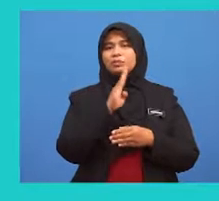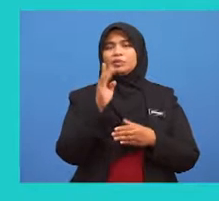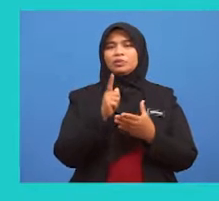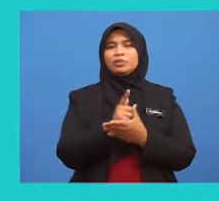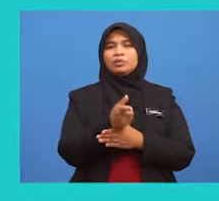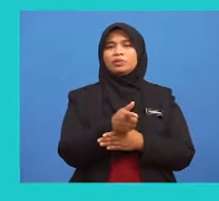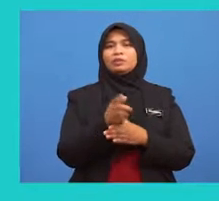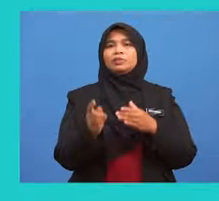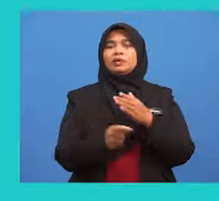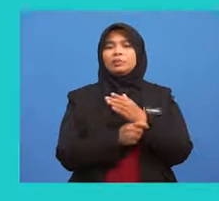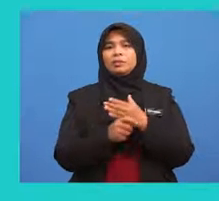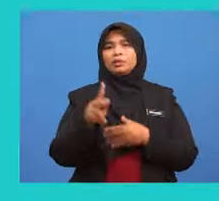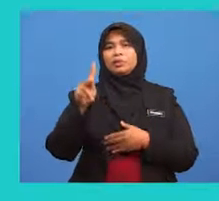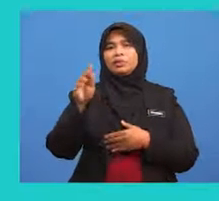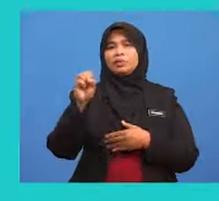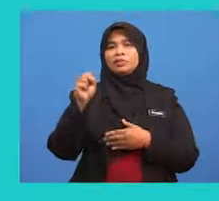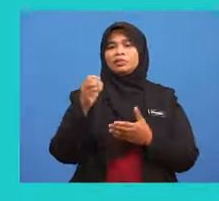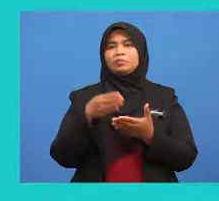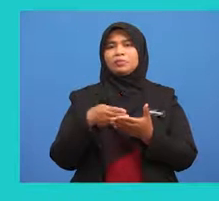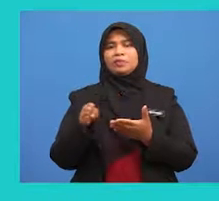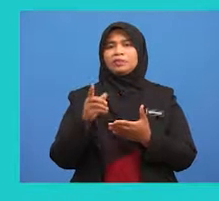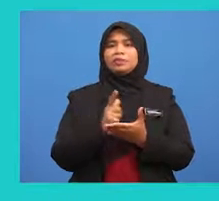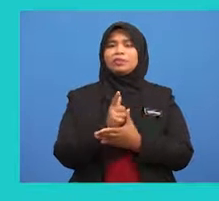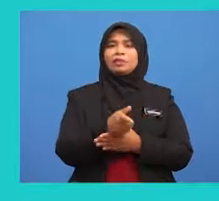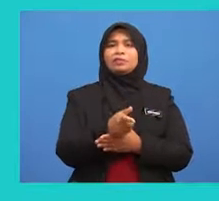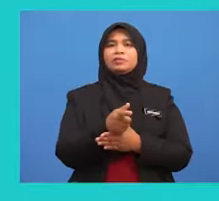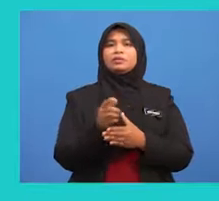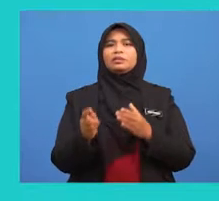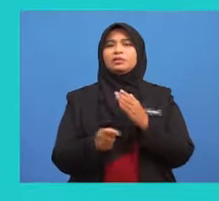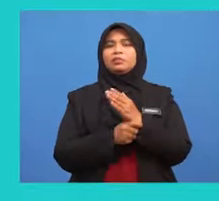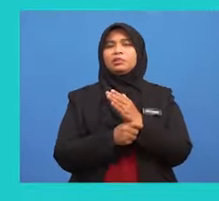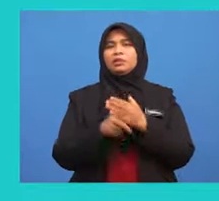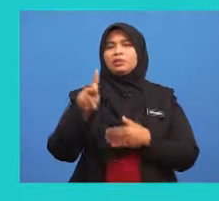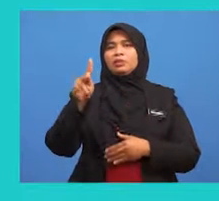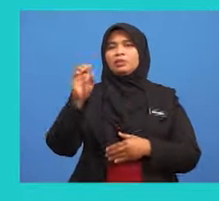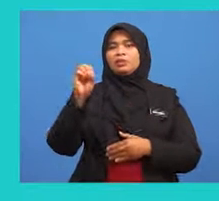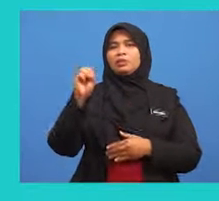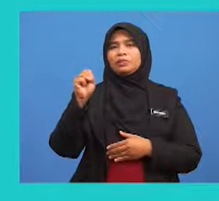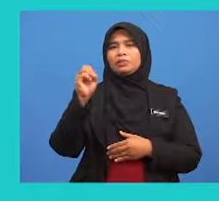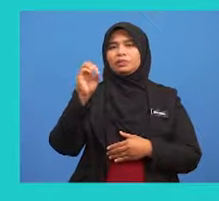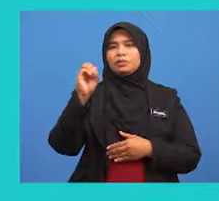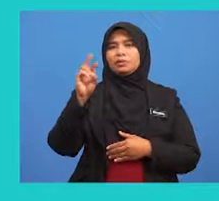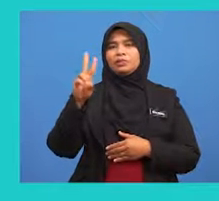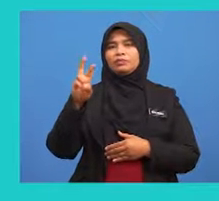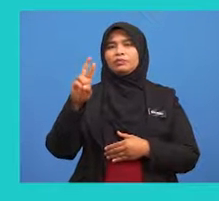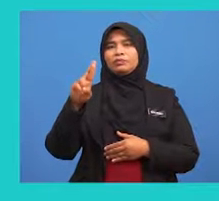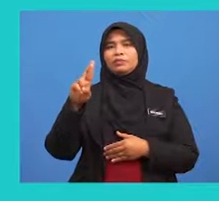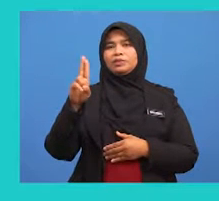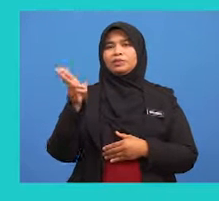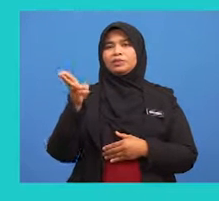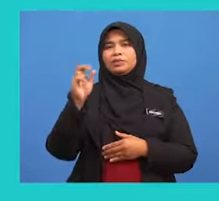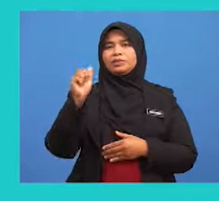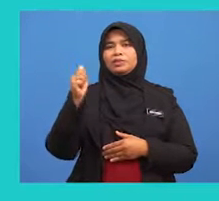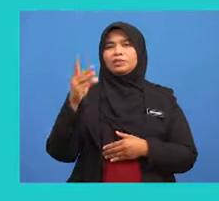belanja langsung ditambah kos overhead ditambah kerja